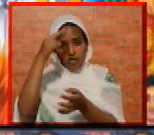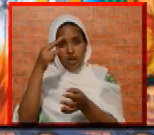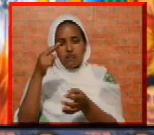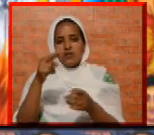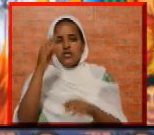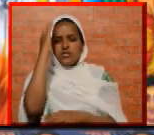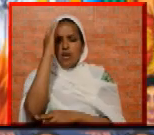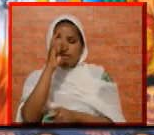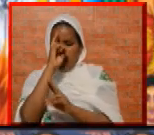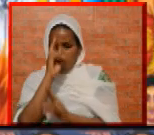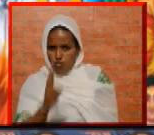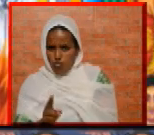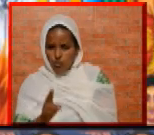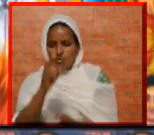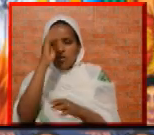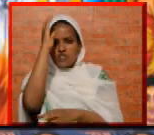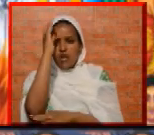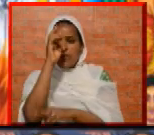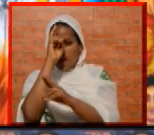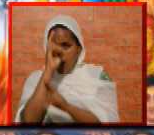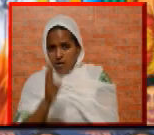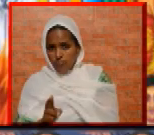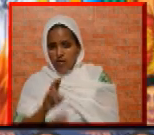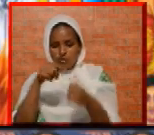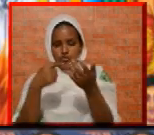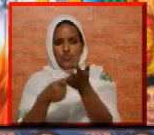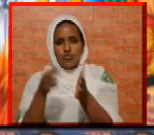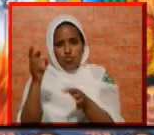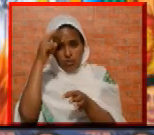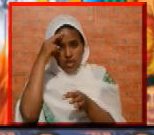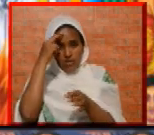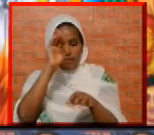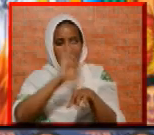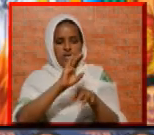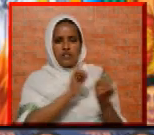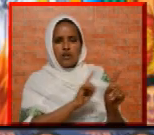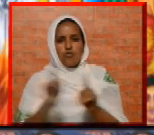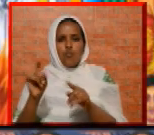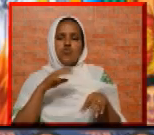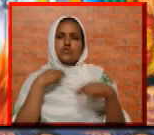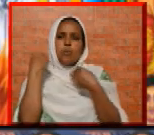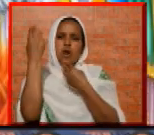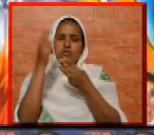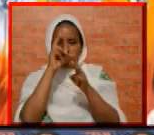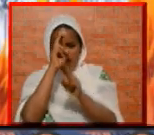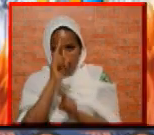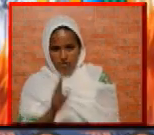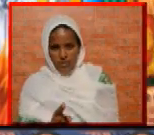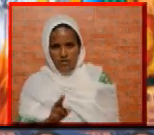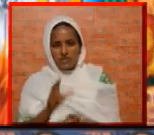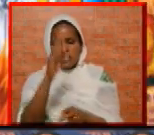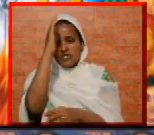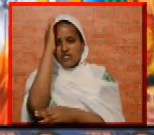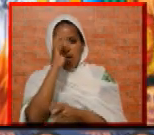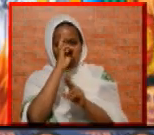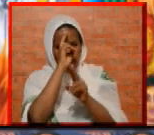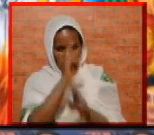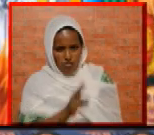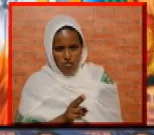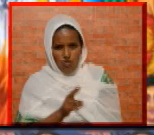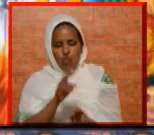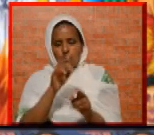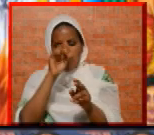የተነሳ እግዚአብሔርን ያከበሩ እግዚአብሔር ያከበራቸው ስለሆኑ ቤተክርስቲያን ደግሞ ሰማይታትን ታከብራቸዋለች